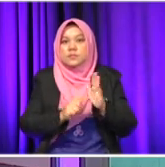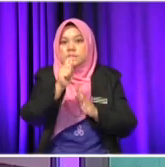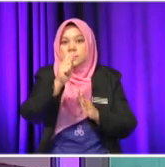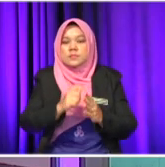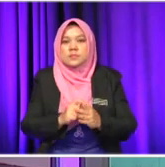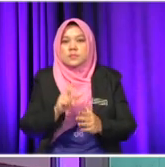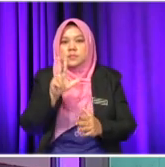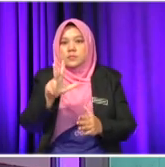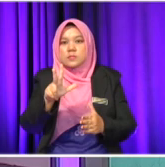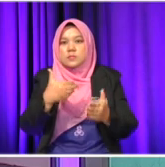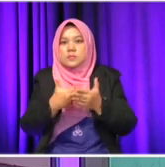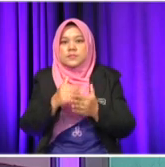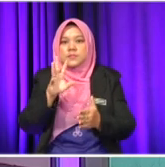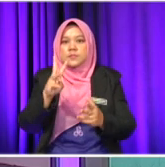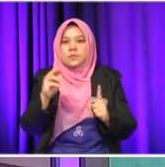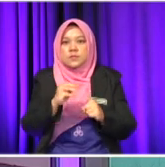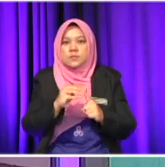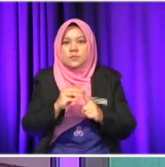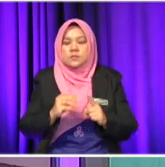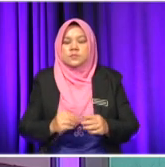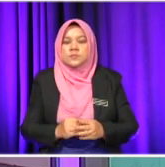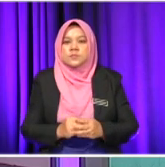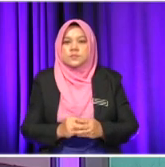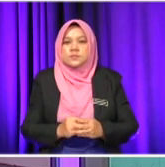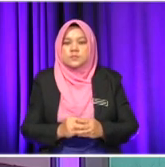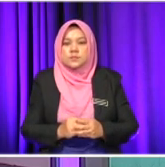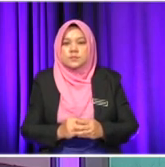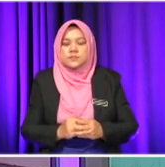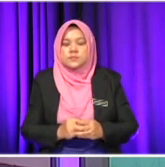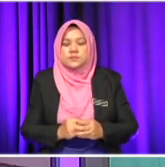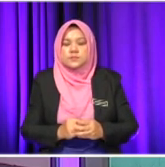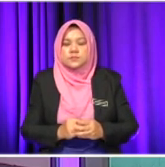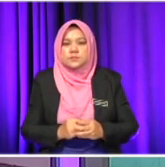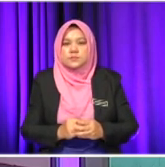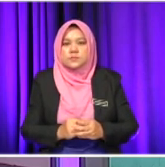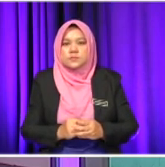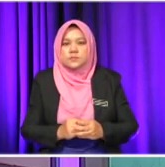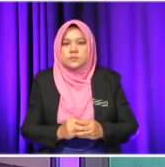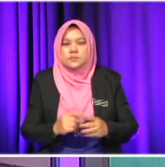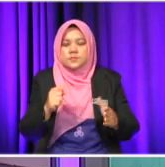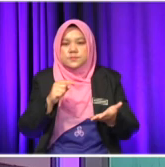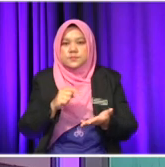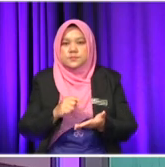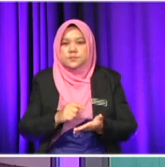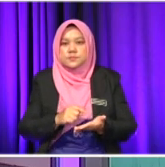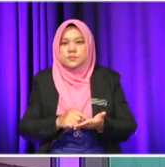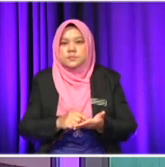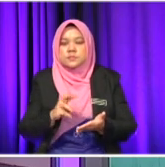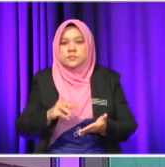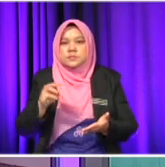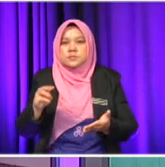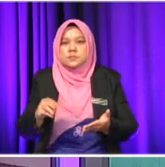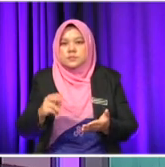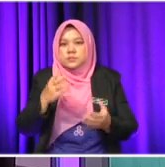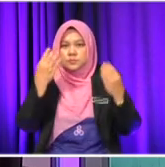hingga 5 markah untuk bentuk persembahan sel ini tiga hingga lima mereka jadi disini Oke murid-muri